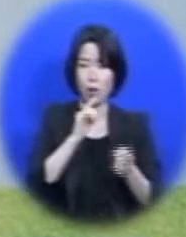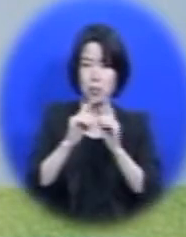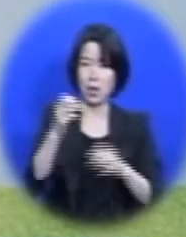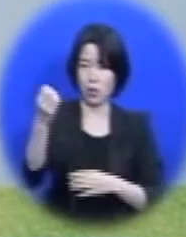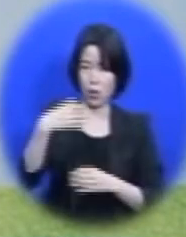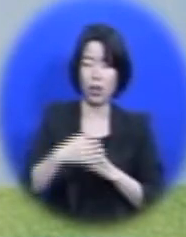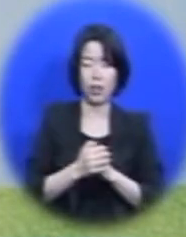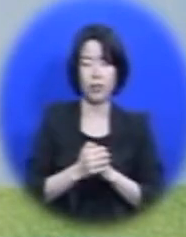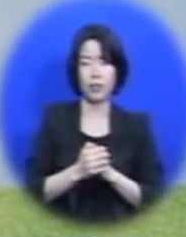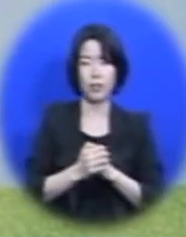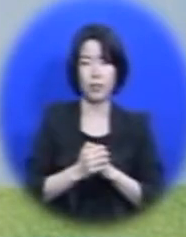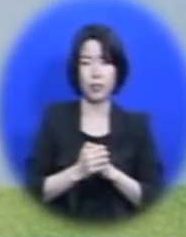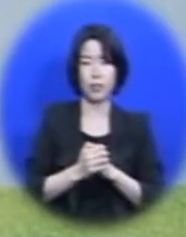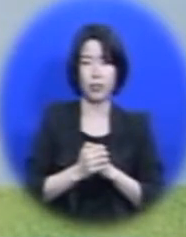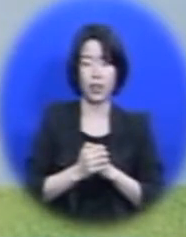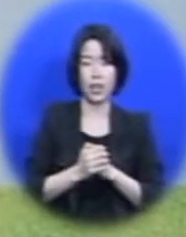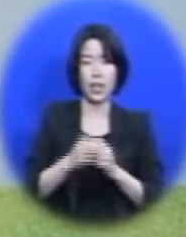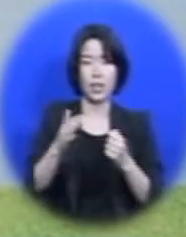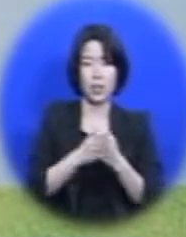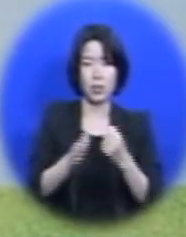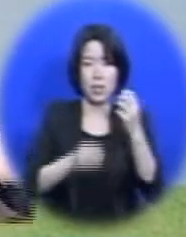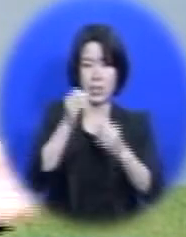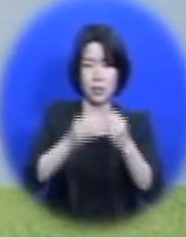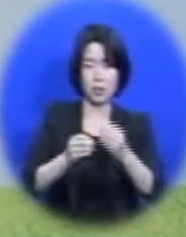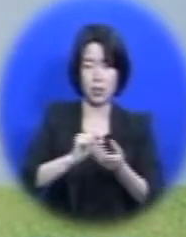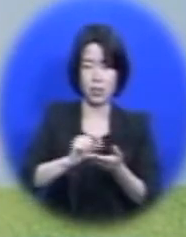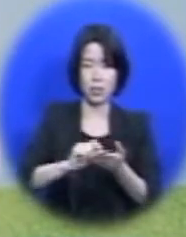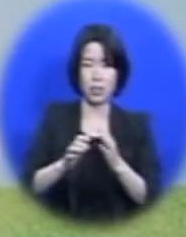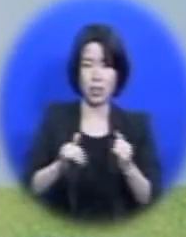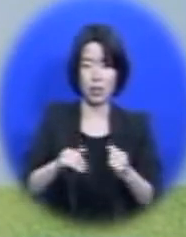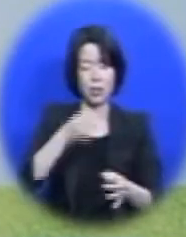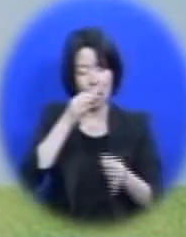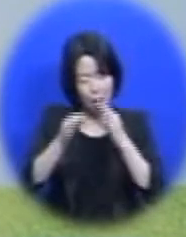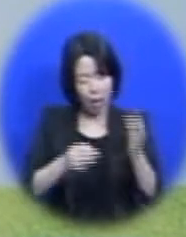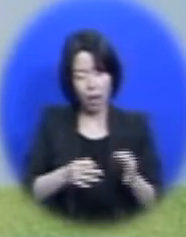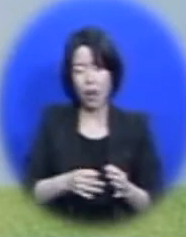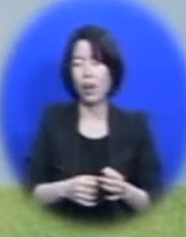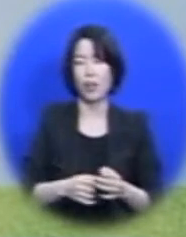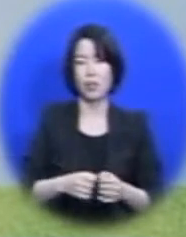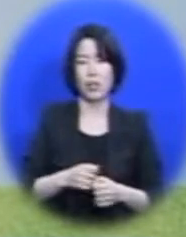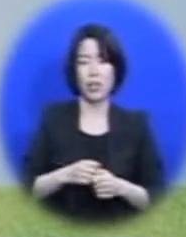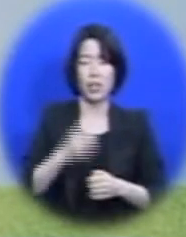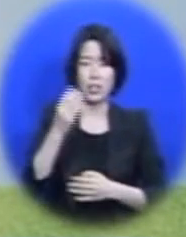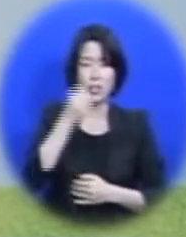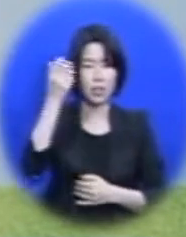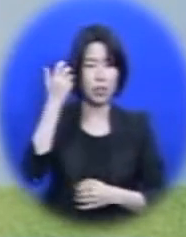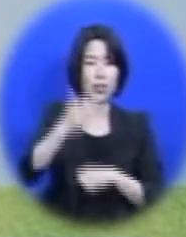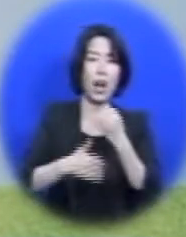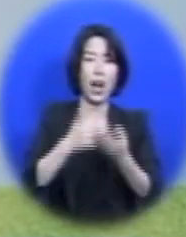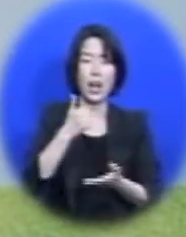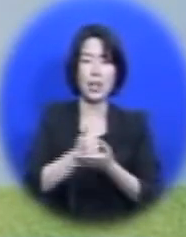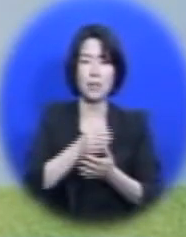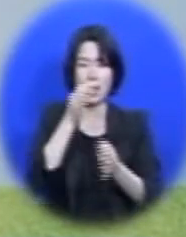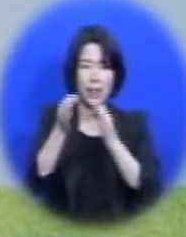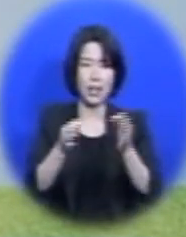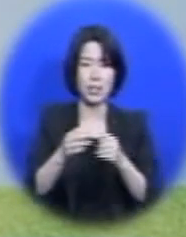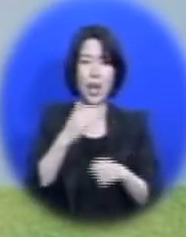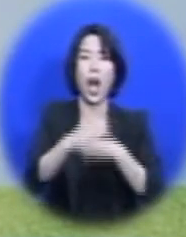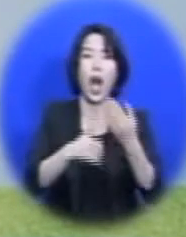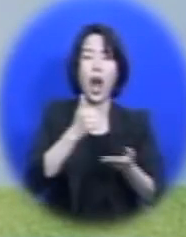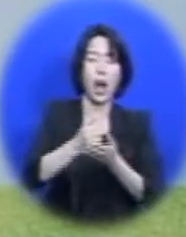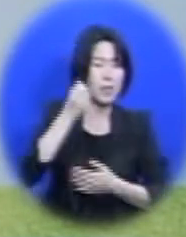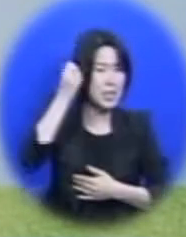말씀하셨어요. 그래서 시편 기자가 탄식합니다. 성령 하나님의 탄식이에요. 22절에,